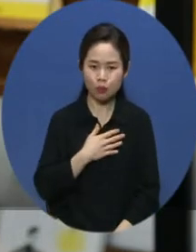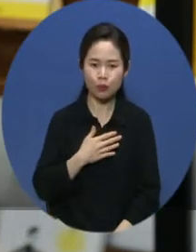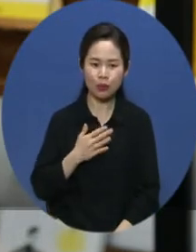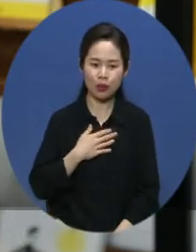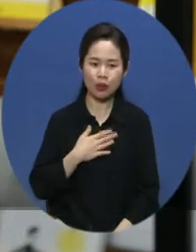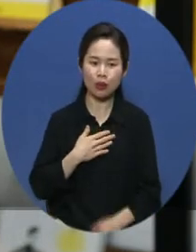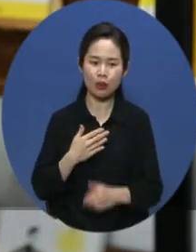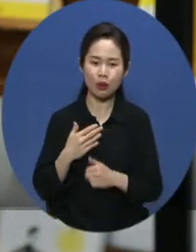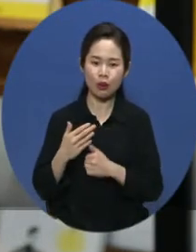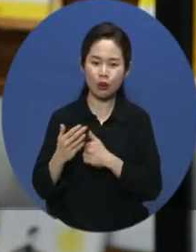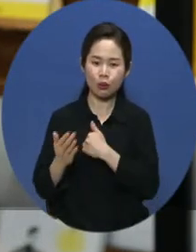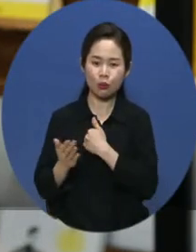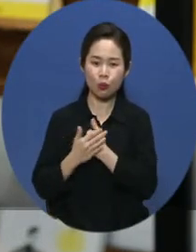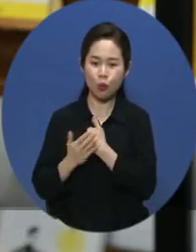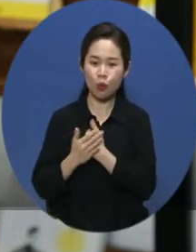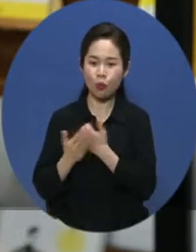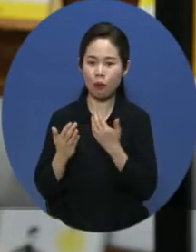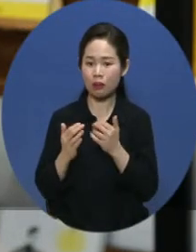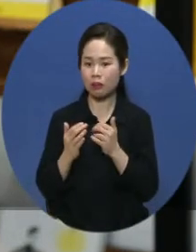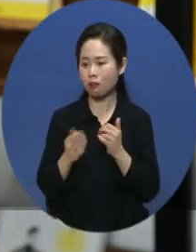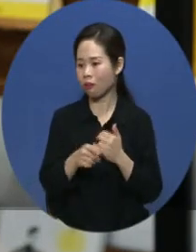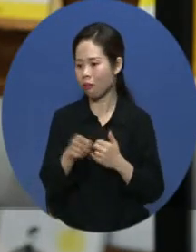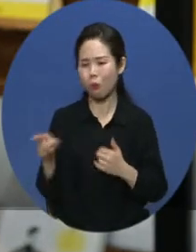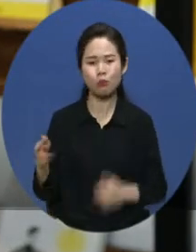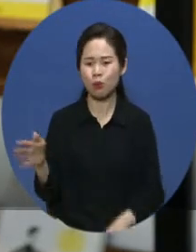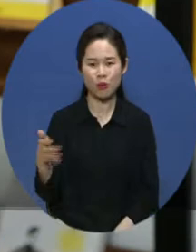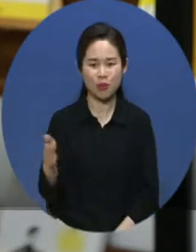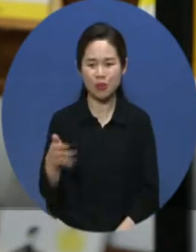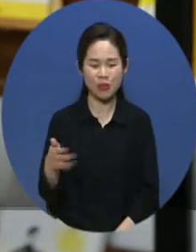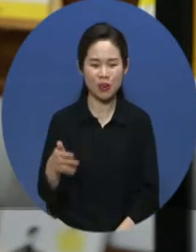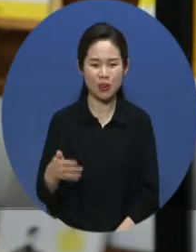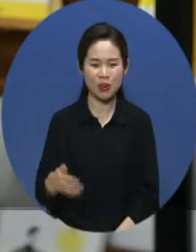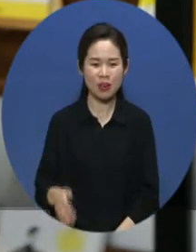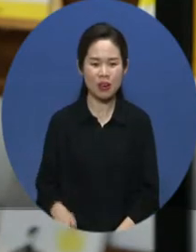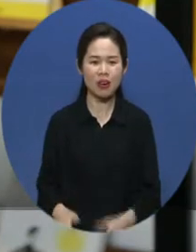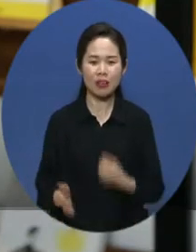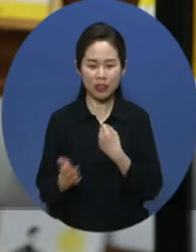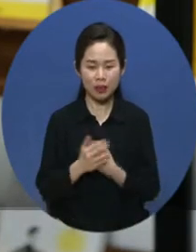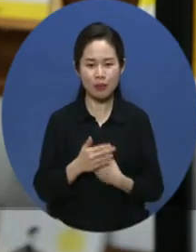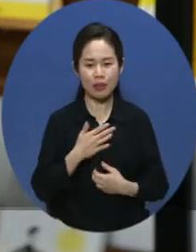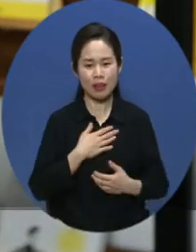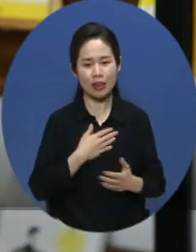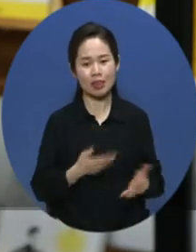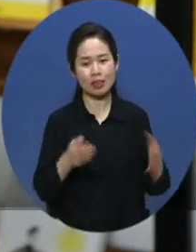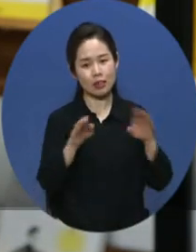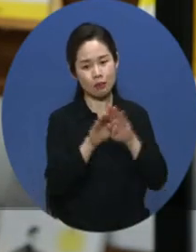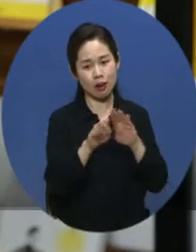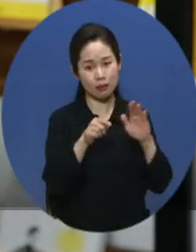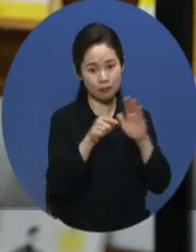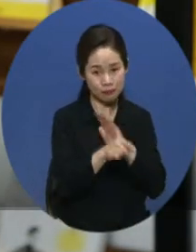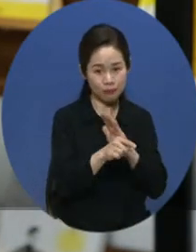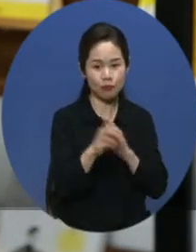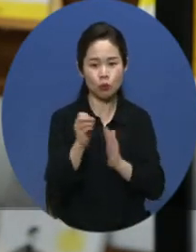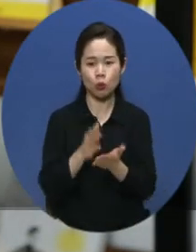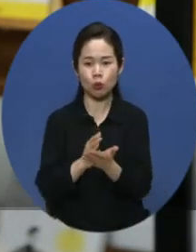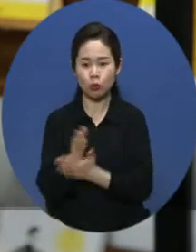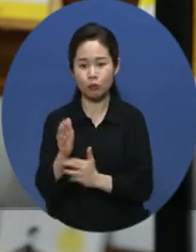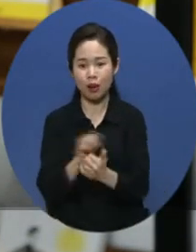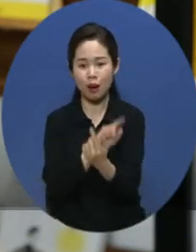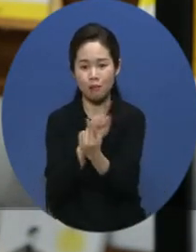받을 수 있는 사람들이 없는 상황이었기 때문에 좀 직접 그런 기관들 또는 이제 전문가분들을